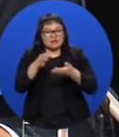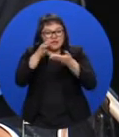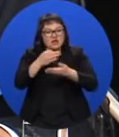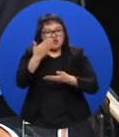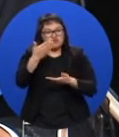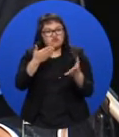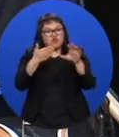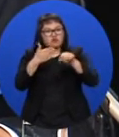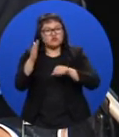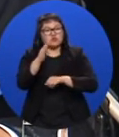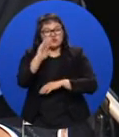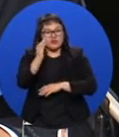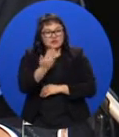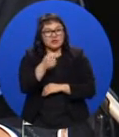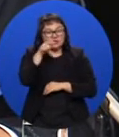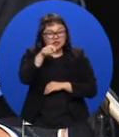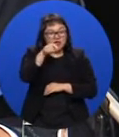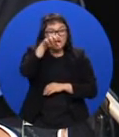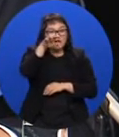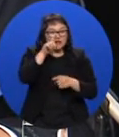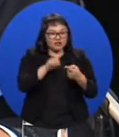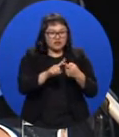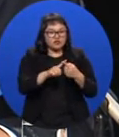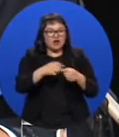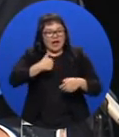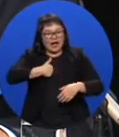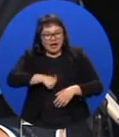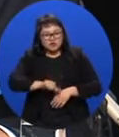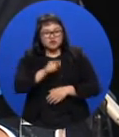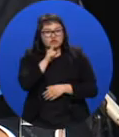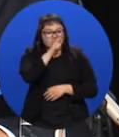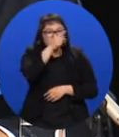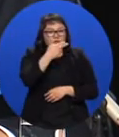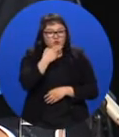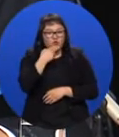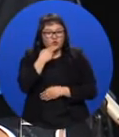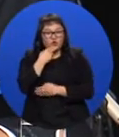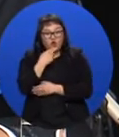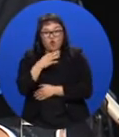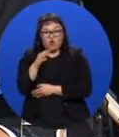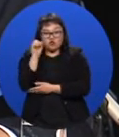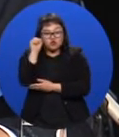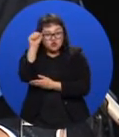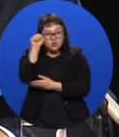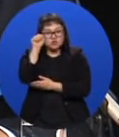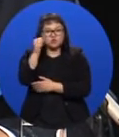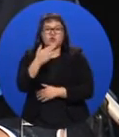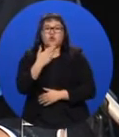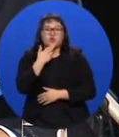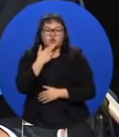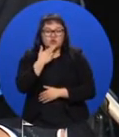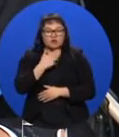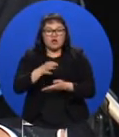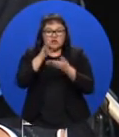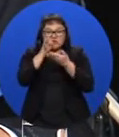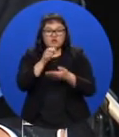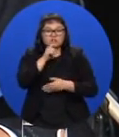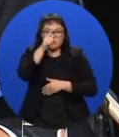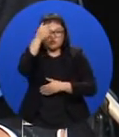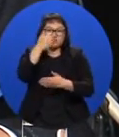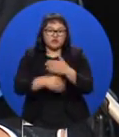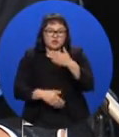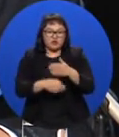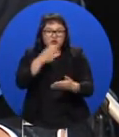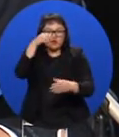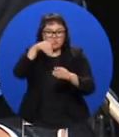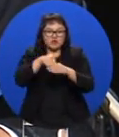정도 되어지는데 그것에 대해서 아드님도 안 하셨고 후보자도 안 하셨어요. 그건 재산신고 누락이에요. 이건 선거법